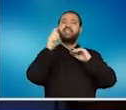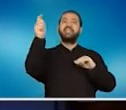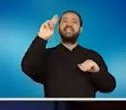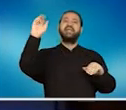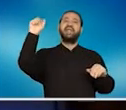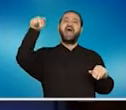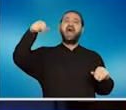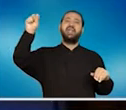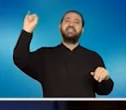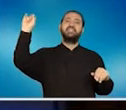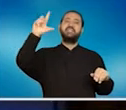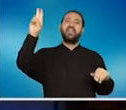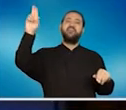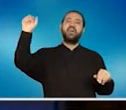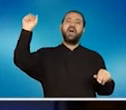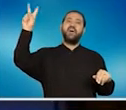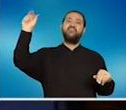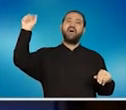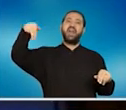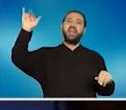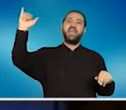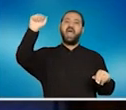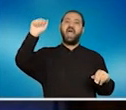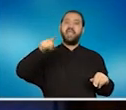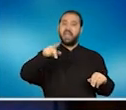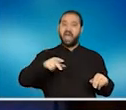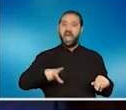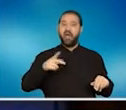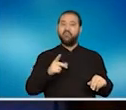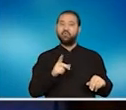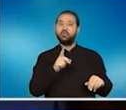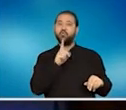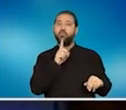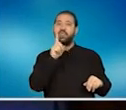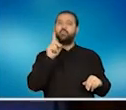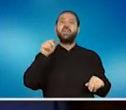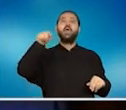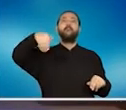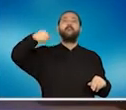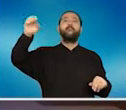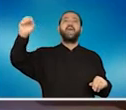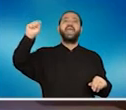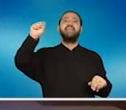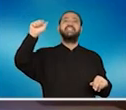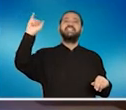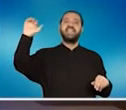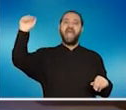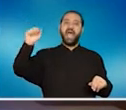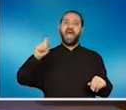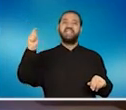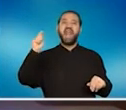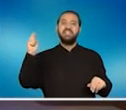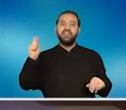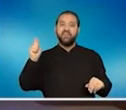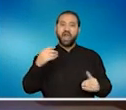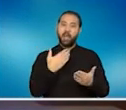Nu întâmplător el a fost numit un Mesia al Transilvaniei, pentru că